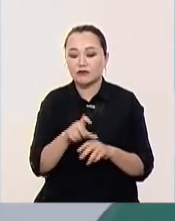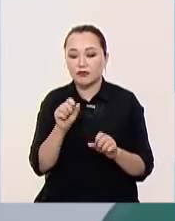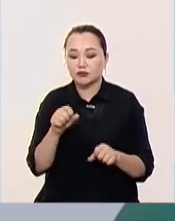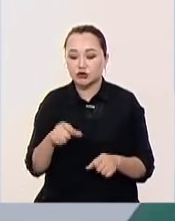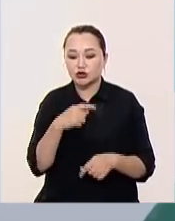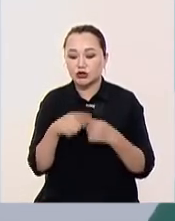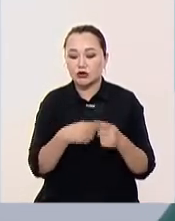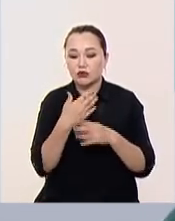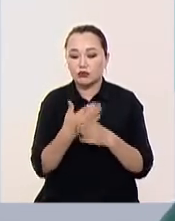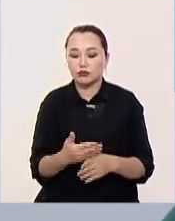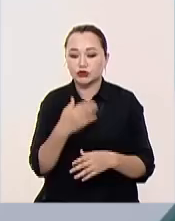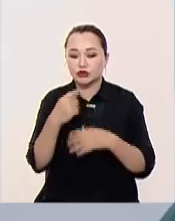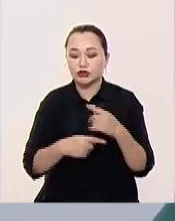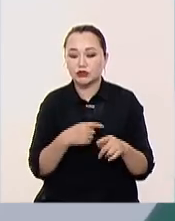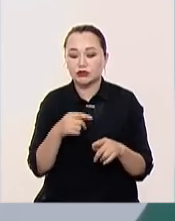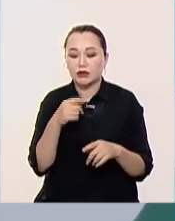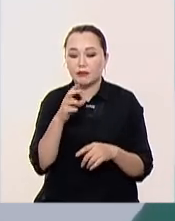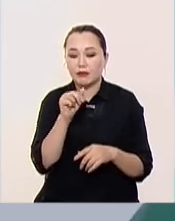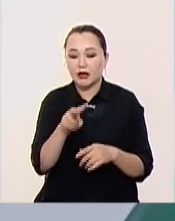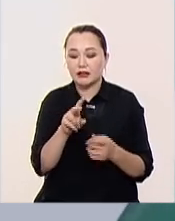яғни көмектесу арқылы, осындай балдар арқылы